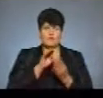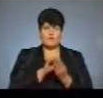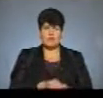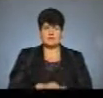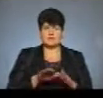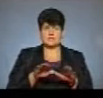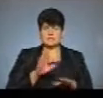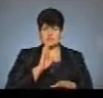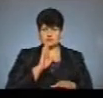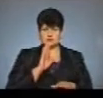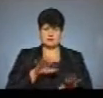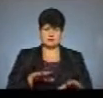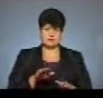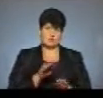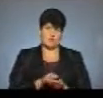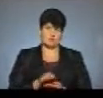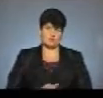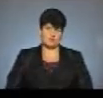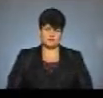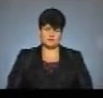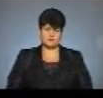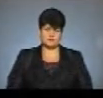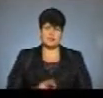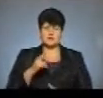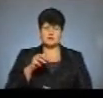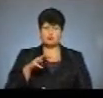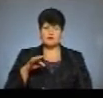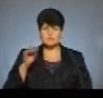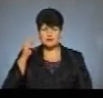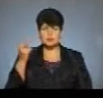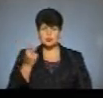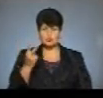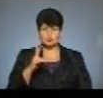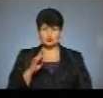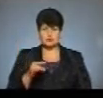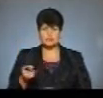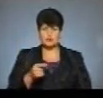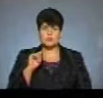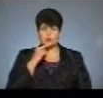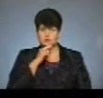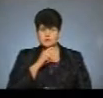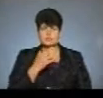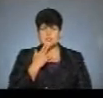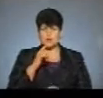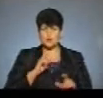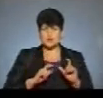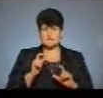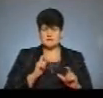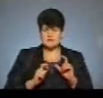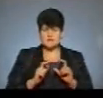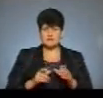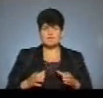на місцевому кладовищі. Діана Муринка навчалася на другому курсі Тернопільського економічного національного університету